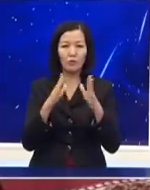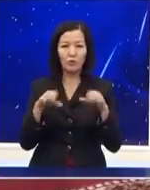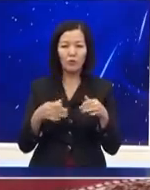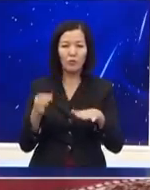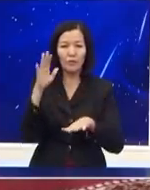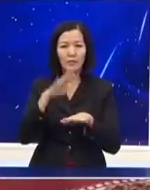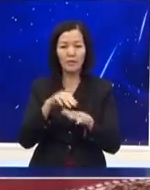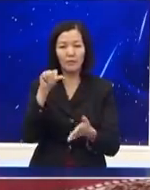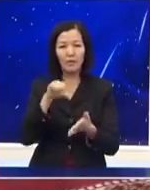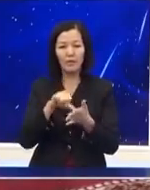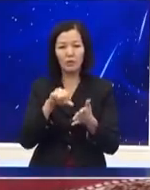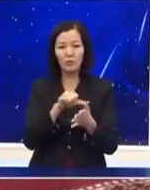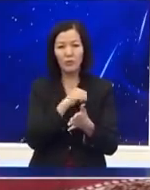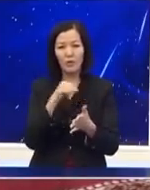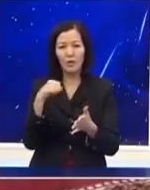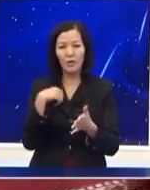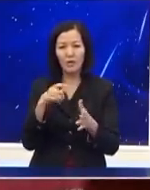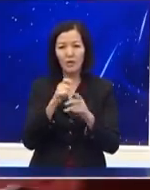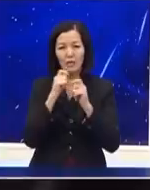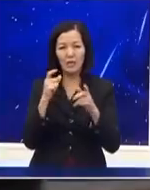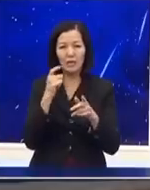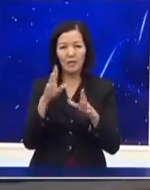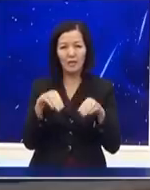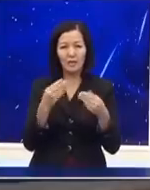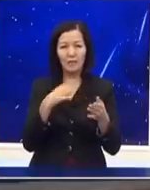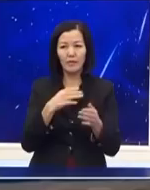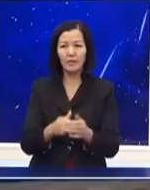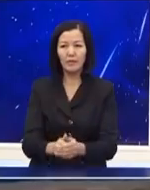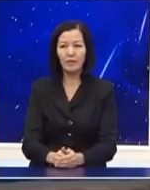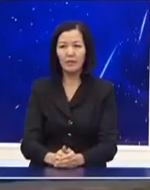әкімі қатысуымен салтанатты түрде иесіне табысталды.